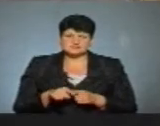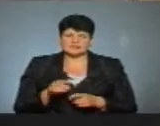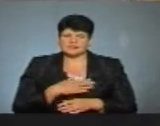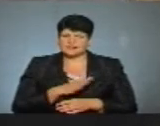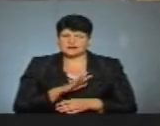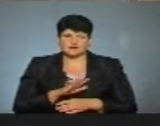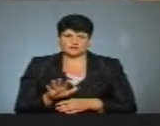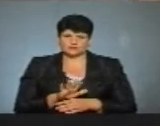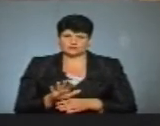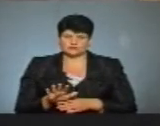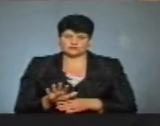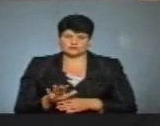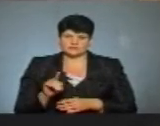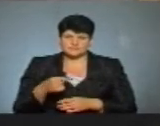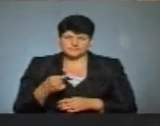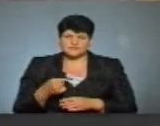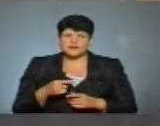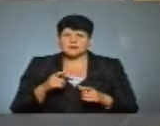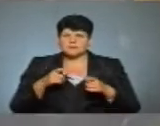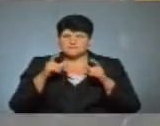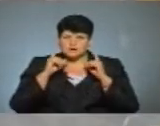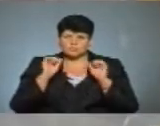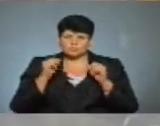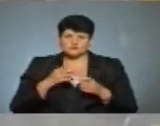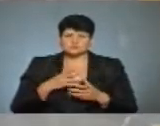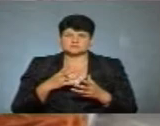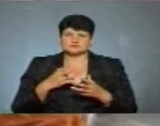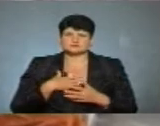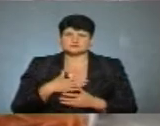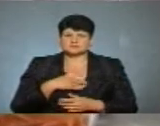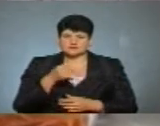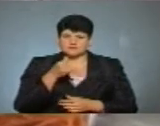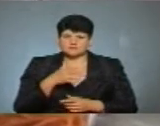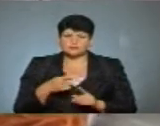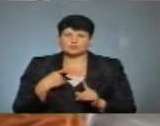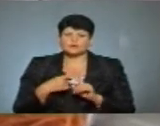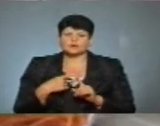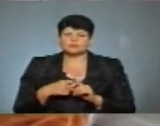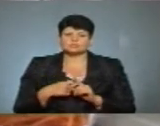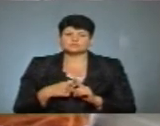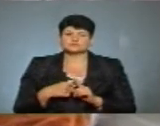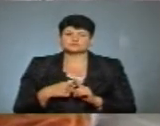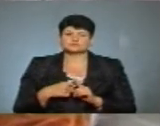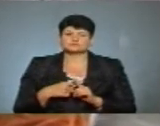люблю. Маску носити іноді можна задихнутися, якщо чесно, в ній. І плюс до того,